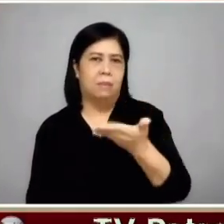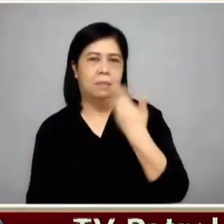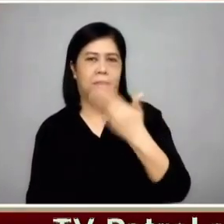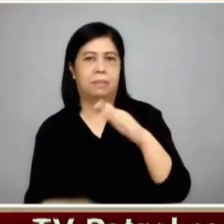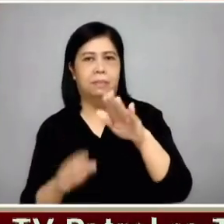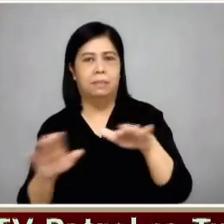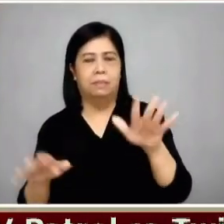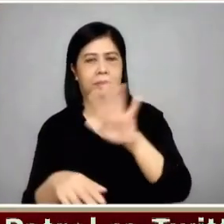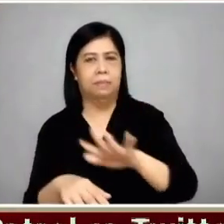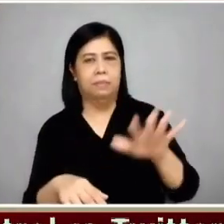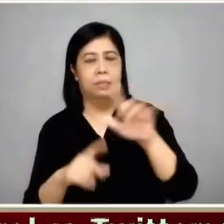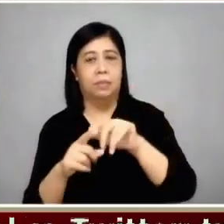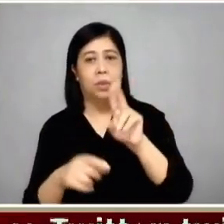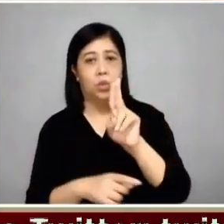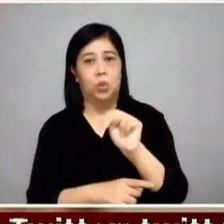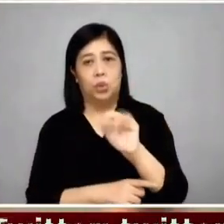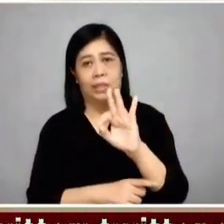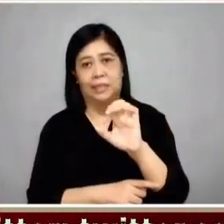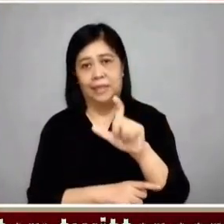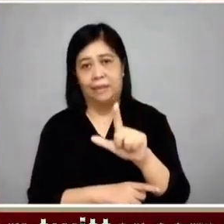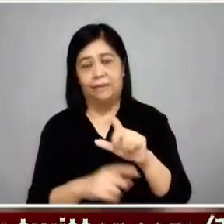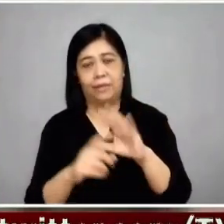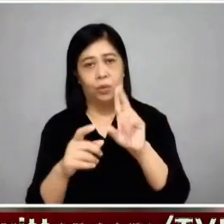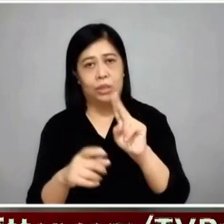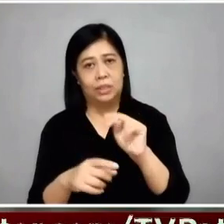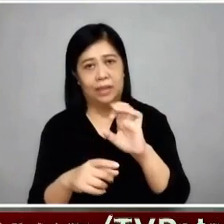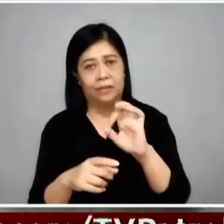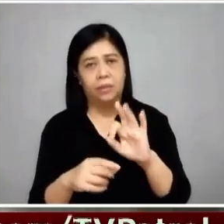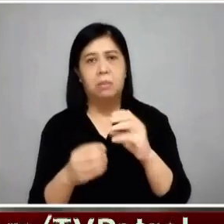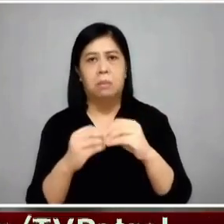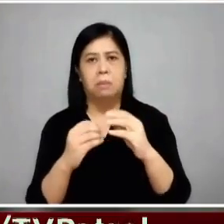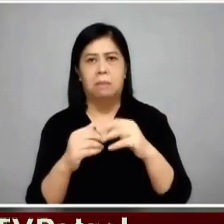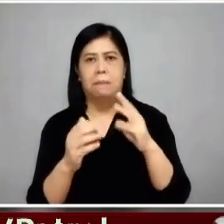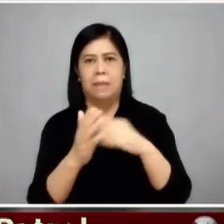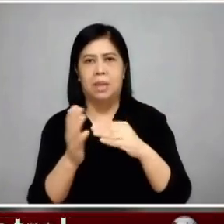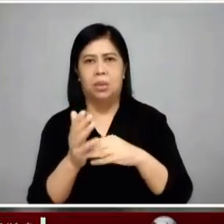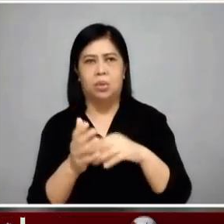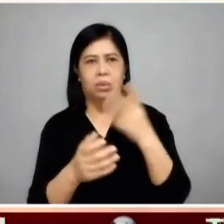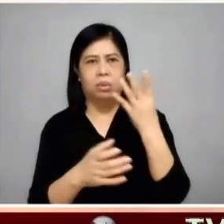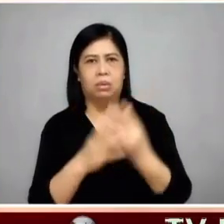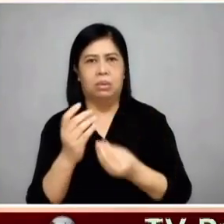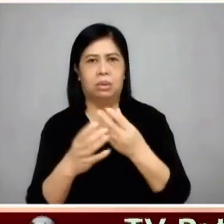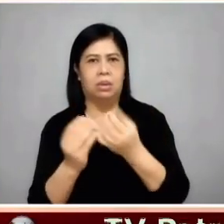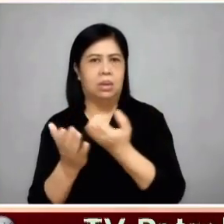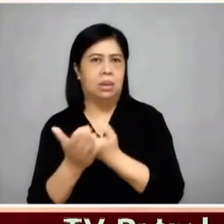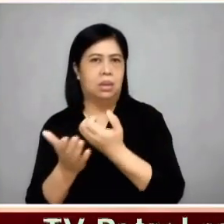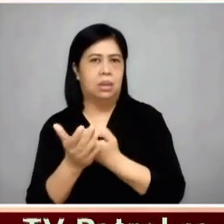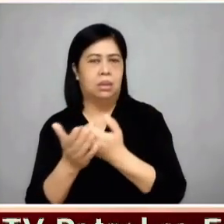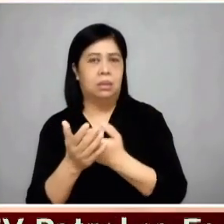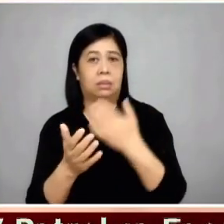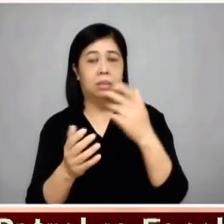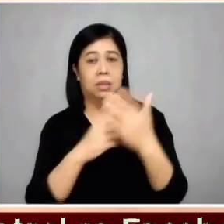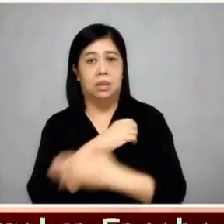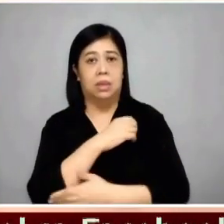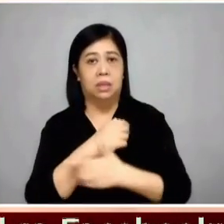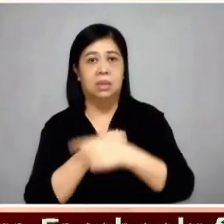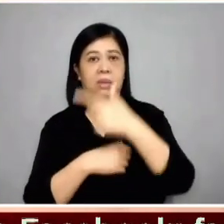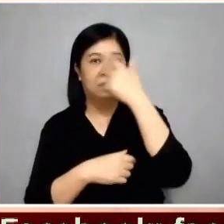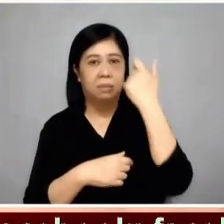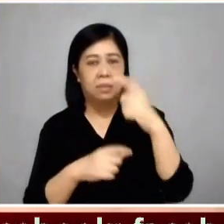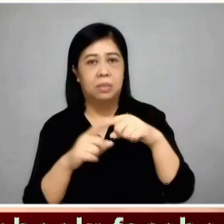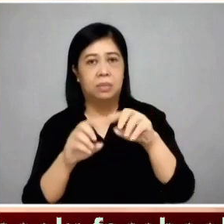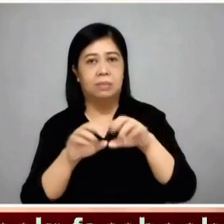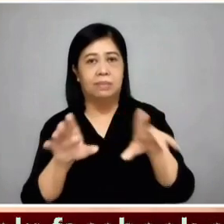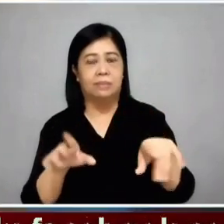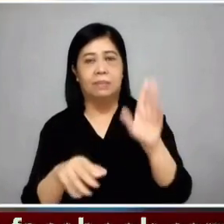ng UNICEF, nasa mahigit 200 bilyong piso rin ang nawawala sa ekonomiya ng bansa dahil sa umiiral na